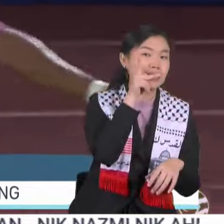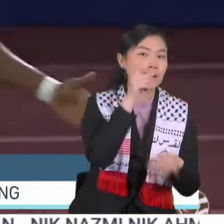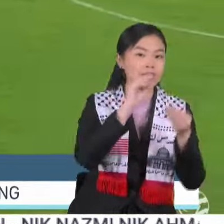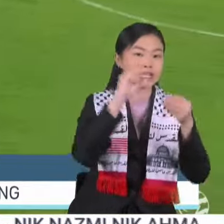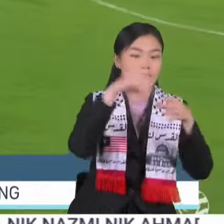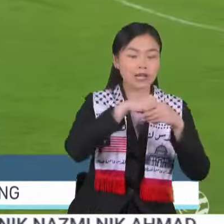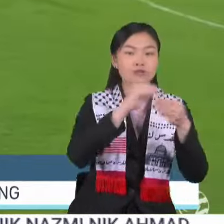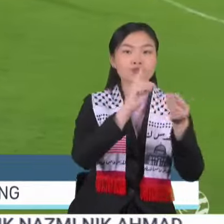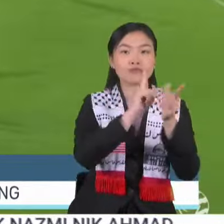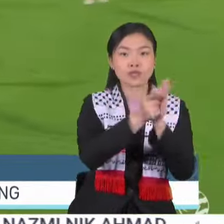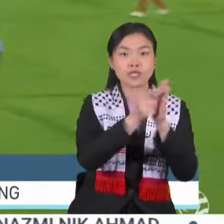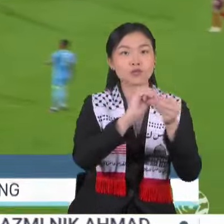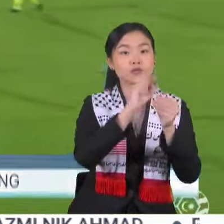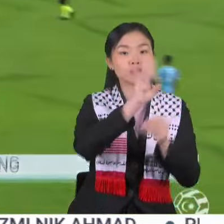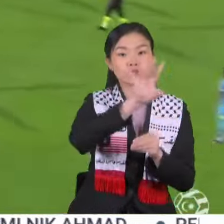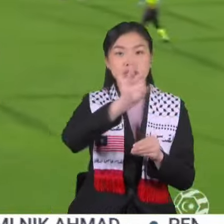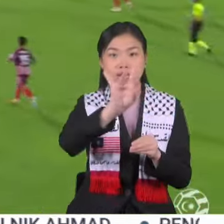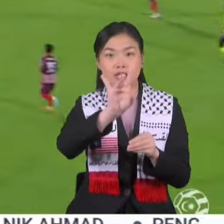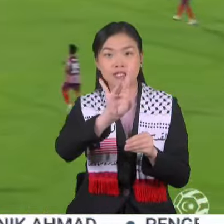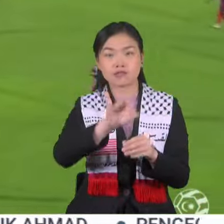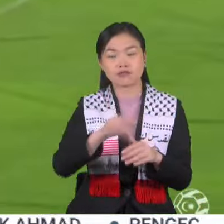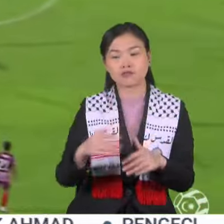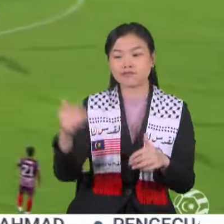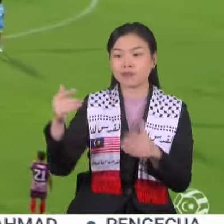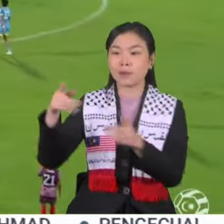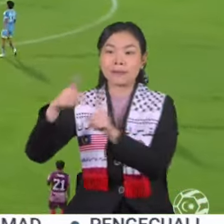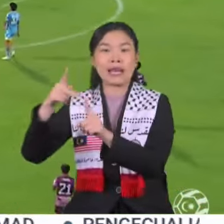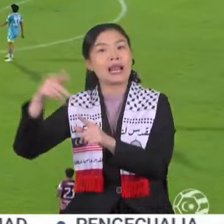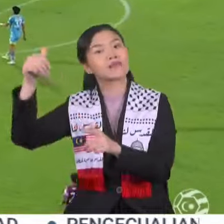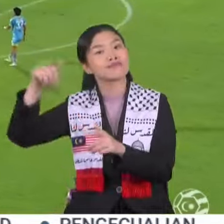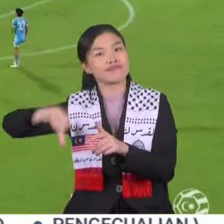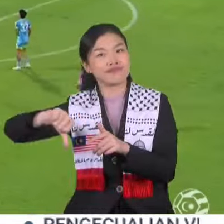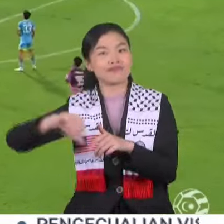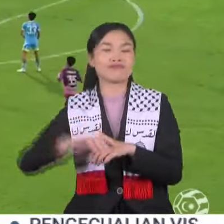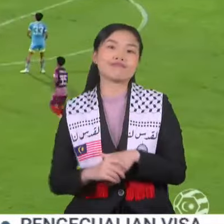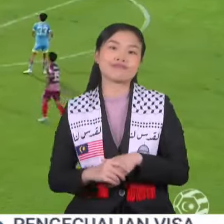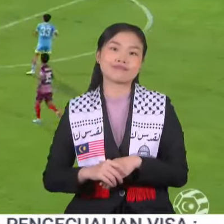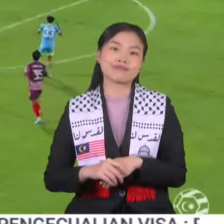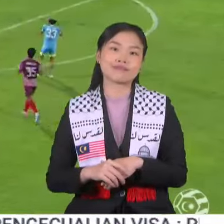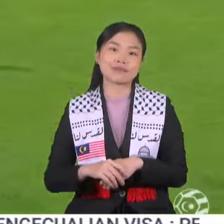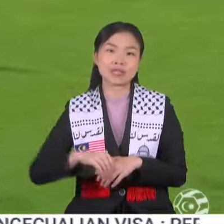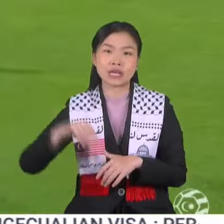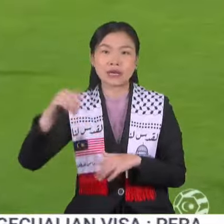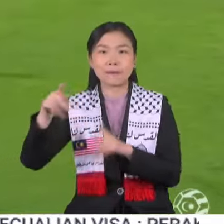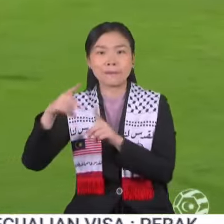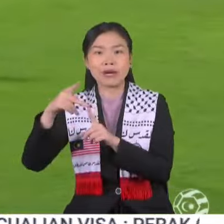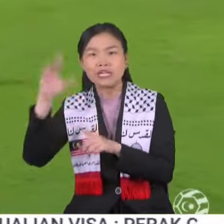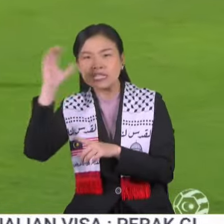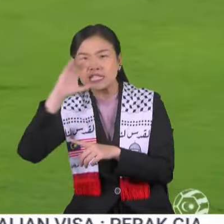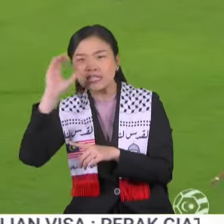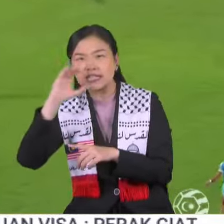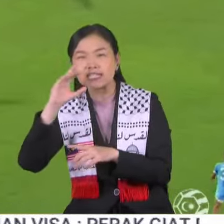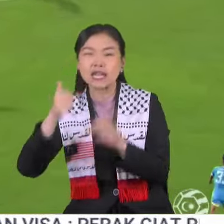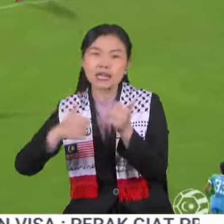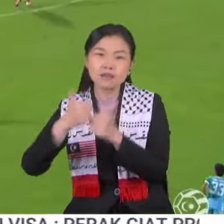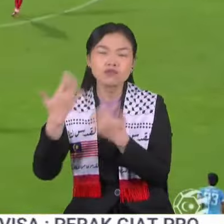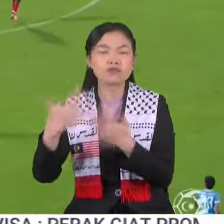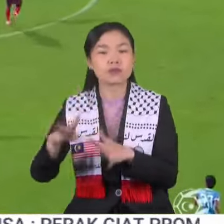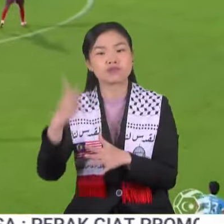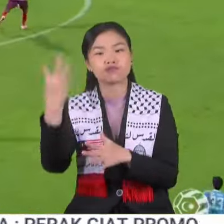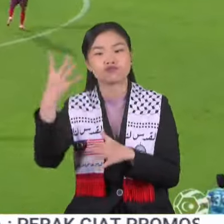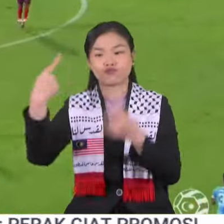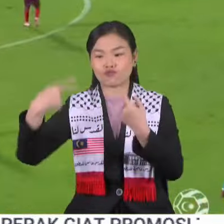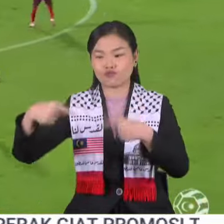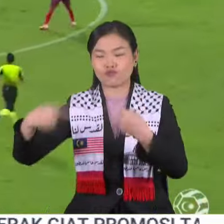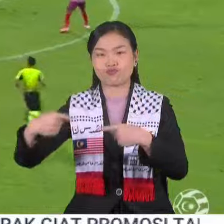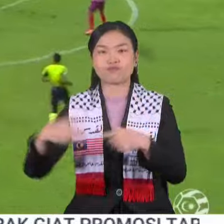minit ke-78 untuk menewaskan Penang FC 1-0. Penang terus ketandusan mencari kemenangan sulung Liga selepas 4